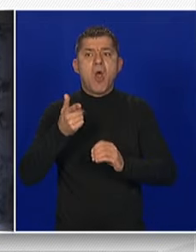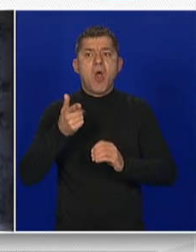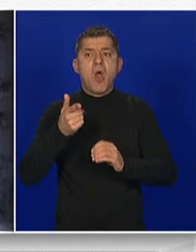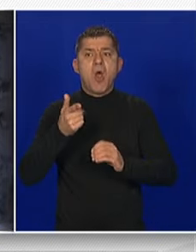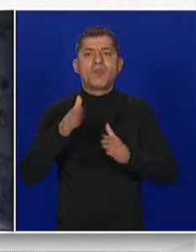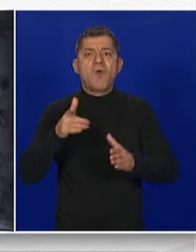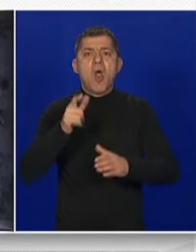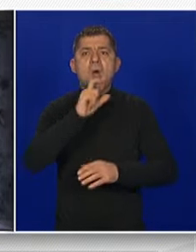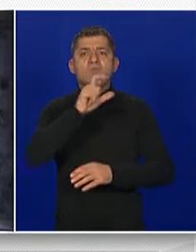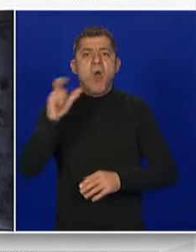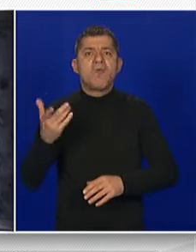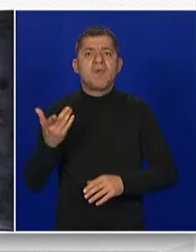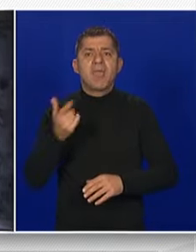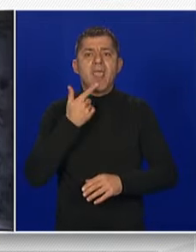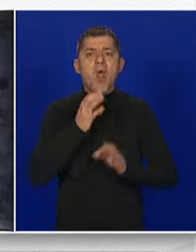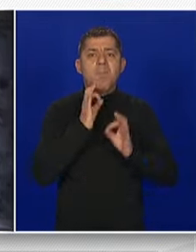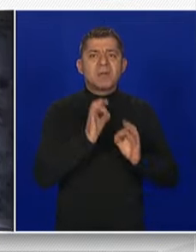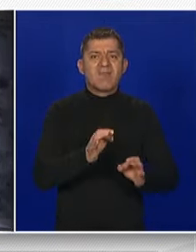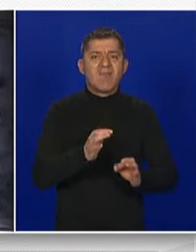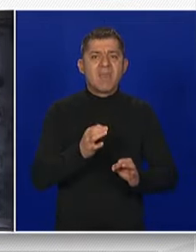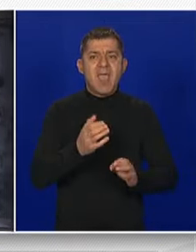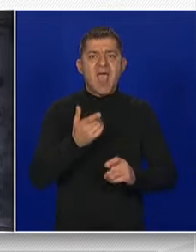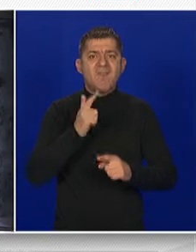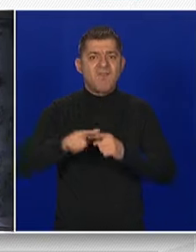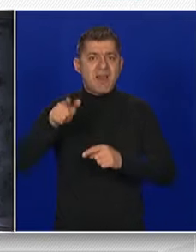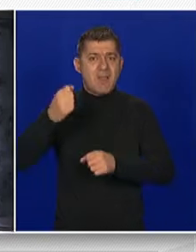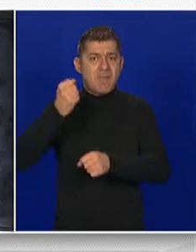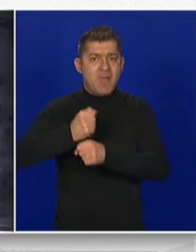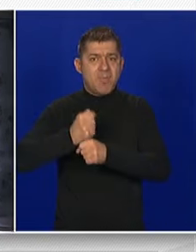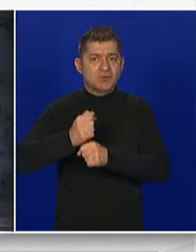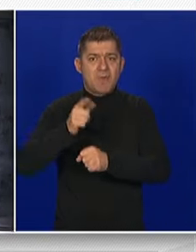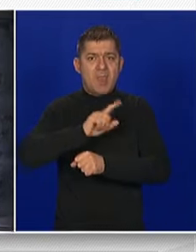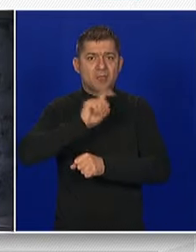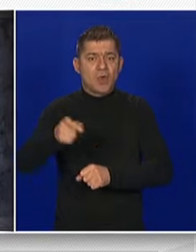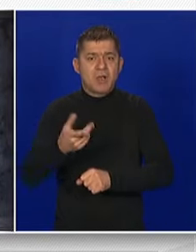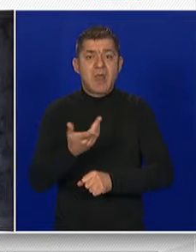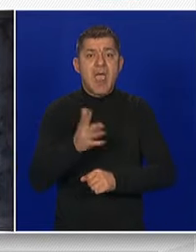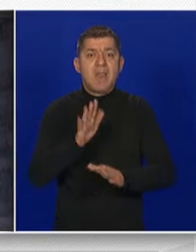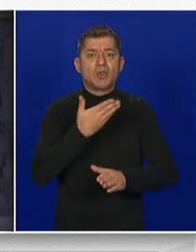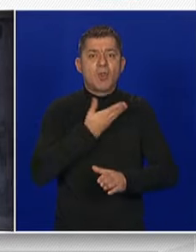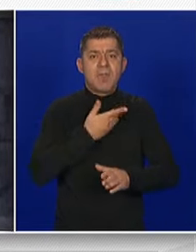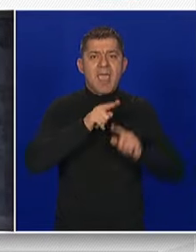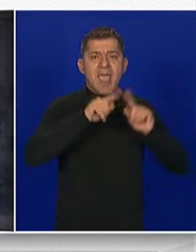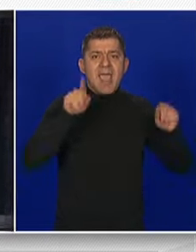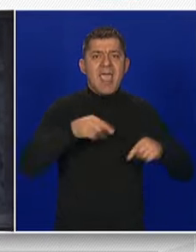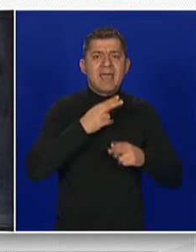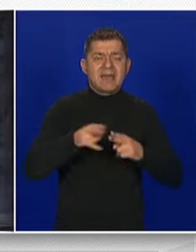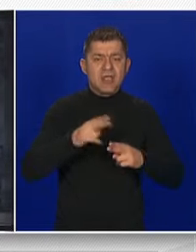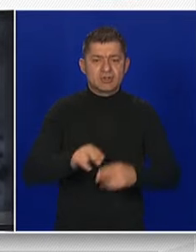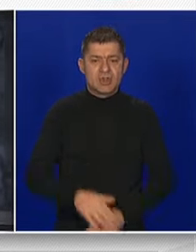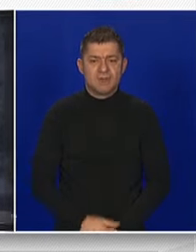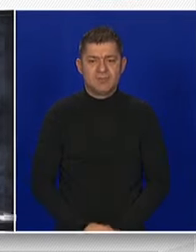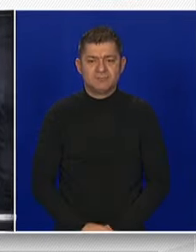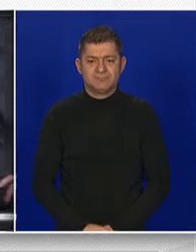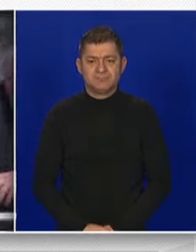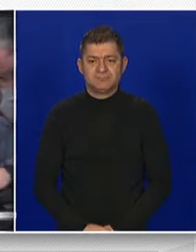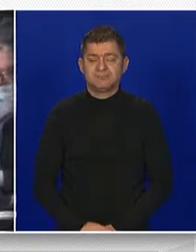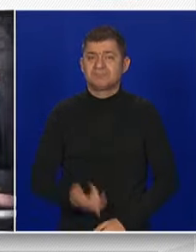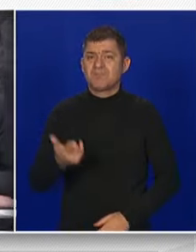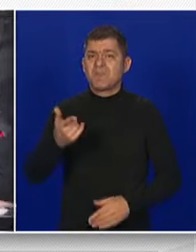bolovanja i sa pravdanjem izostanaka sa posla? Dakle, pisana rješenja o samoizolaciji se ne